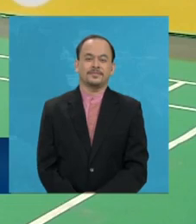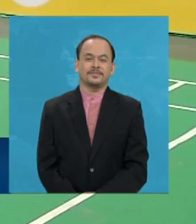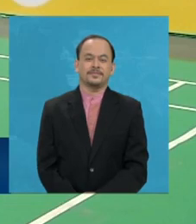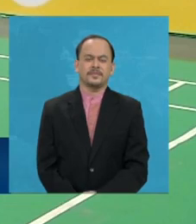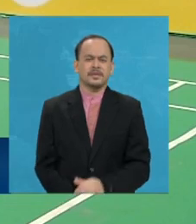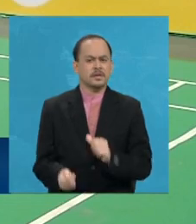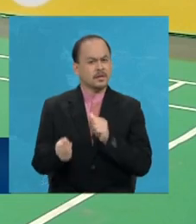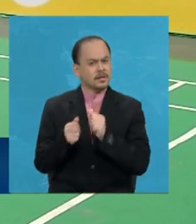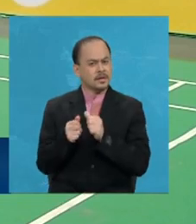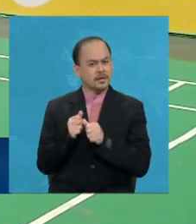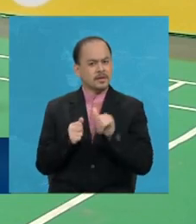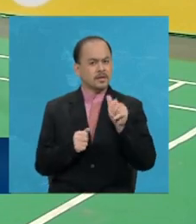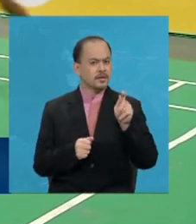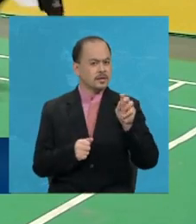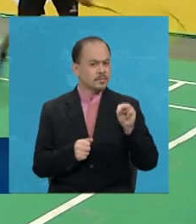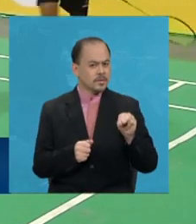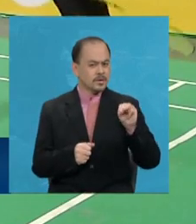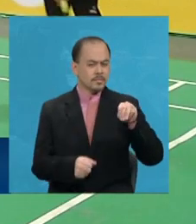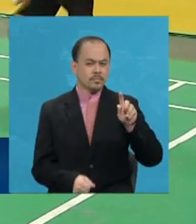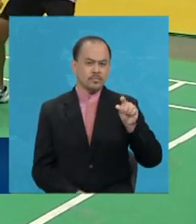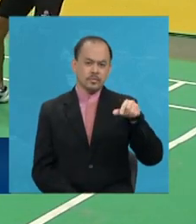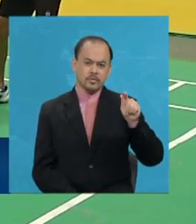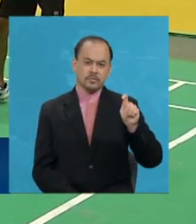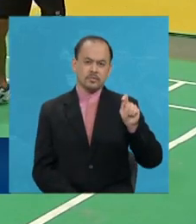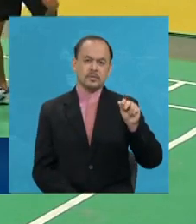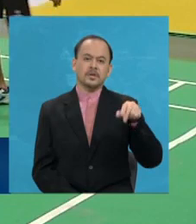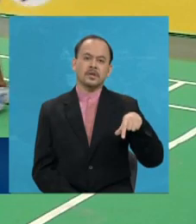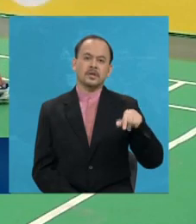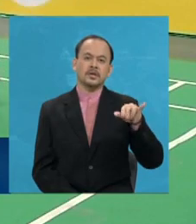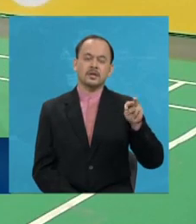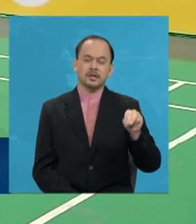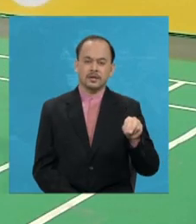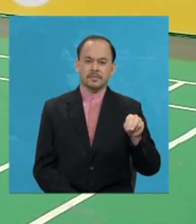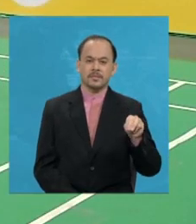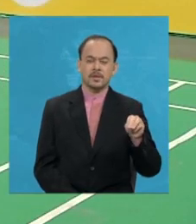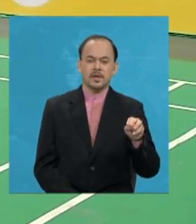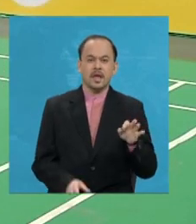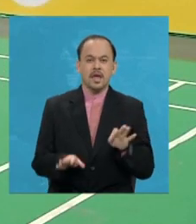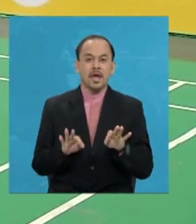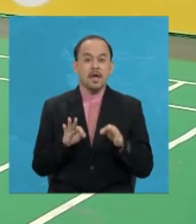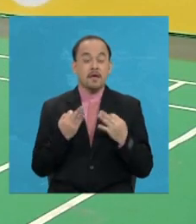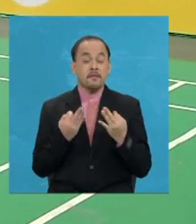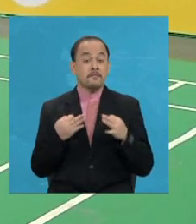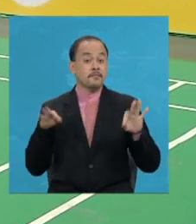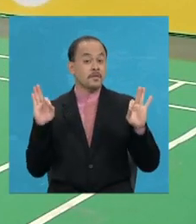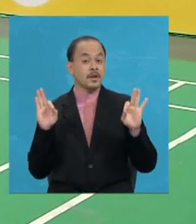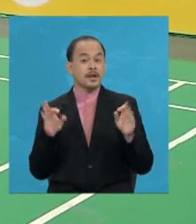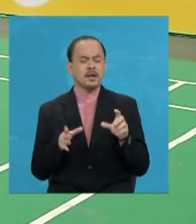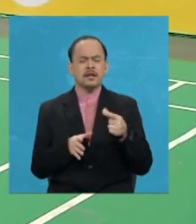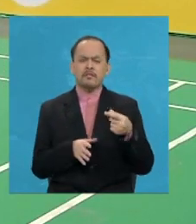di dalam kejuaraan ini yang Kramatmulya Pangeran Muda belum muntaqim mewakili pasukan Flying kerabat I was not